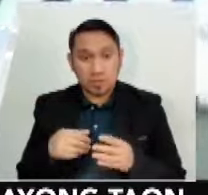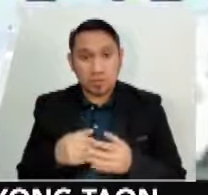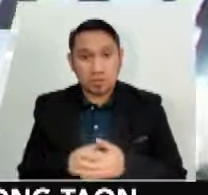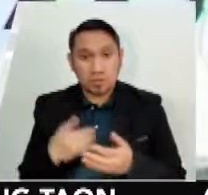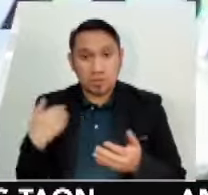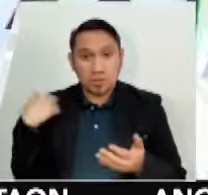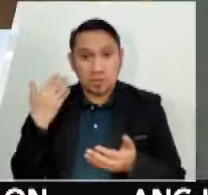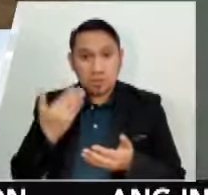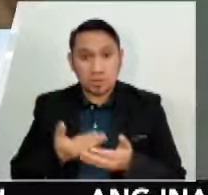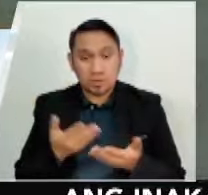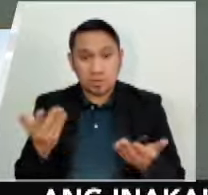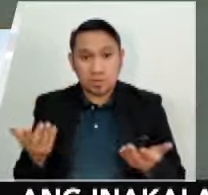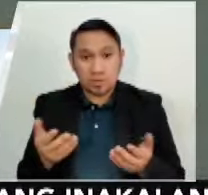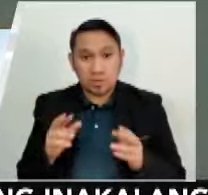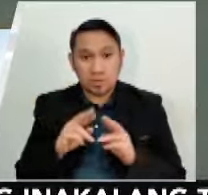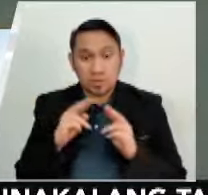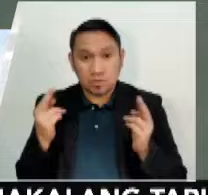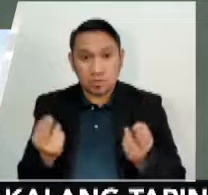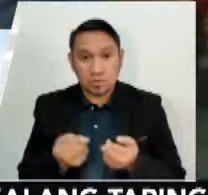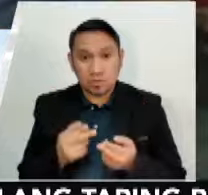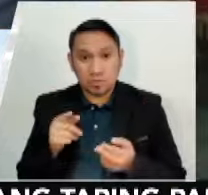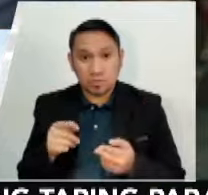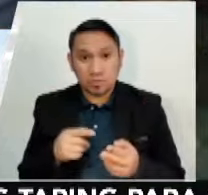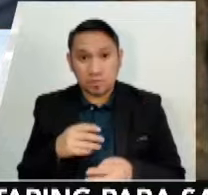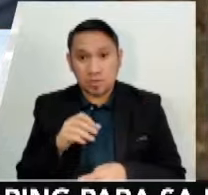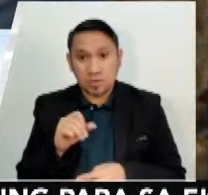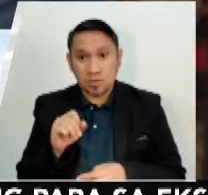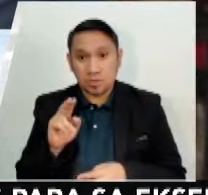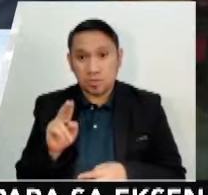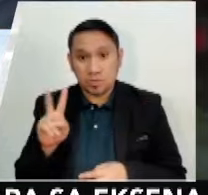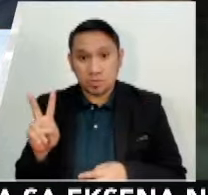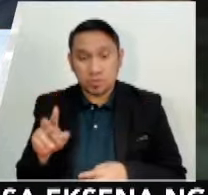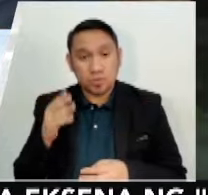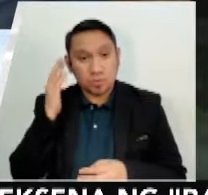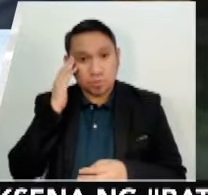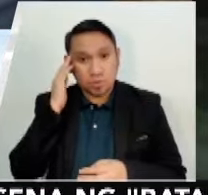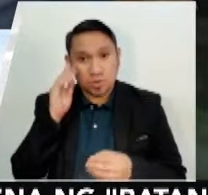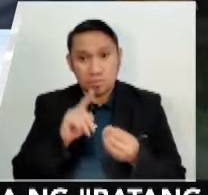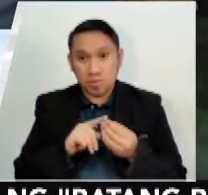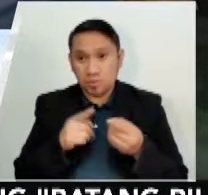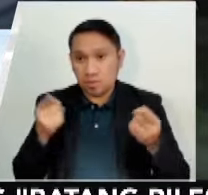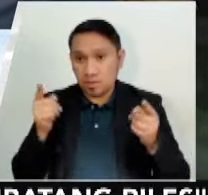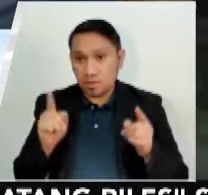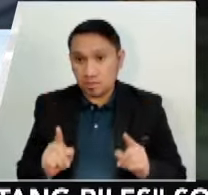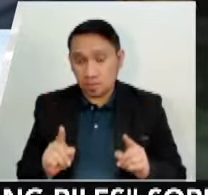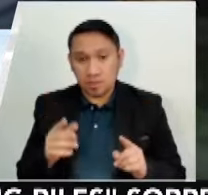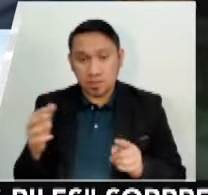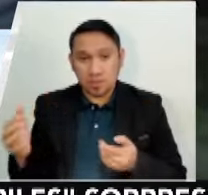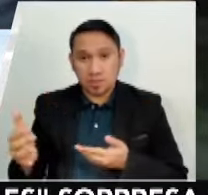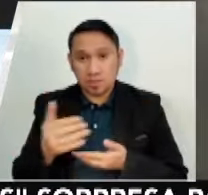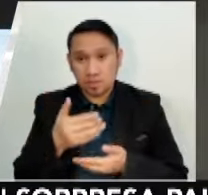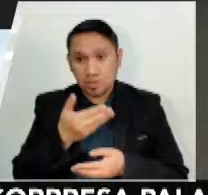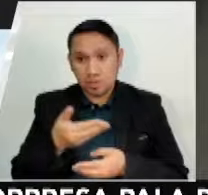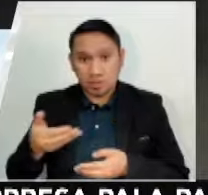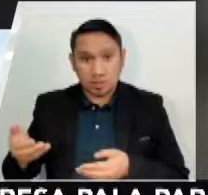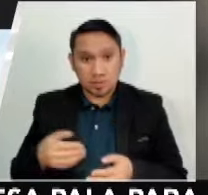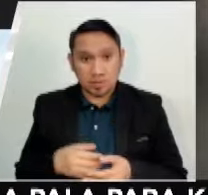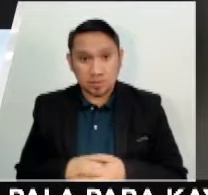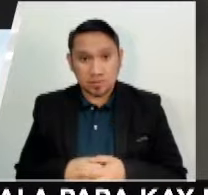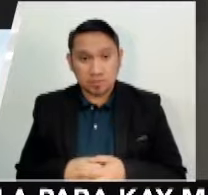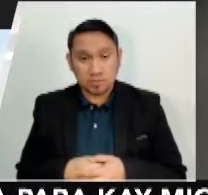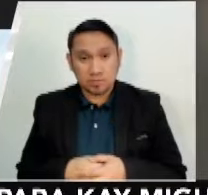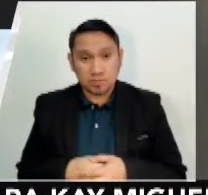ang ilang kamag-anak ng mga sakay ng SUV para alamin ang nangyari at kunin ang mga gamit na naiwan sa sasakyan. Kabilang